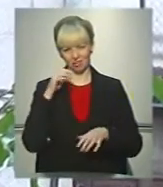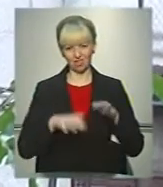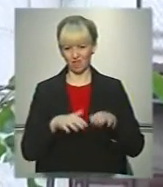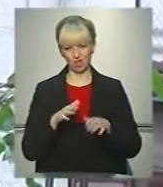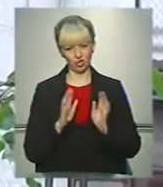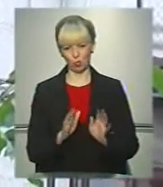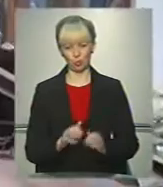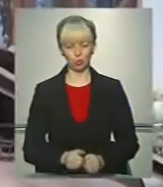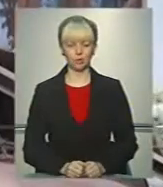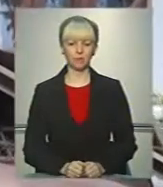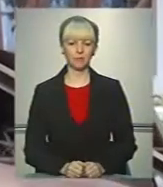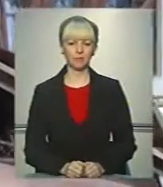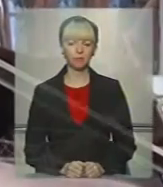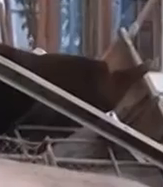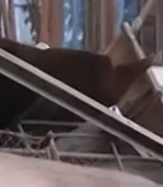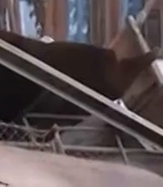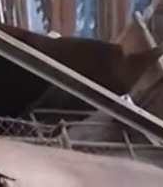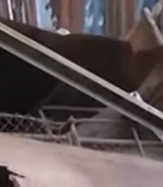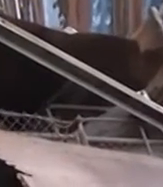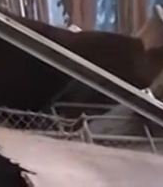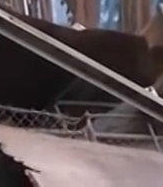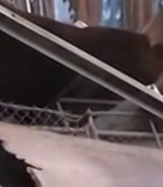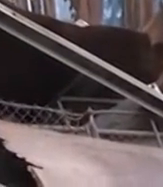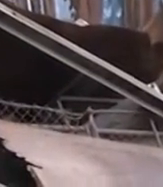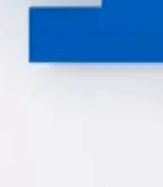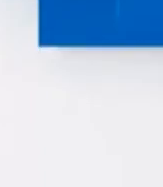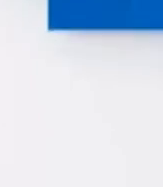Гончак, Тетяна Микитюк, Назар Волошинюк, Андрій Буліга, телеканал «Буковина».